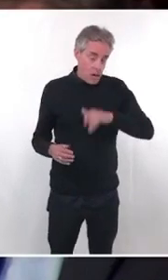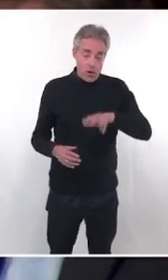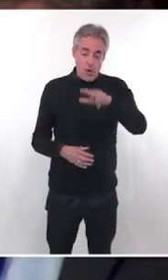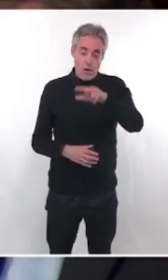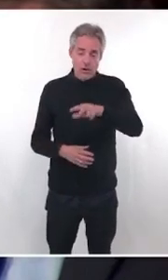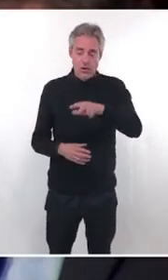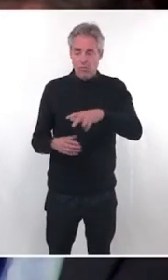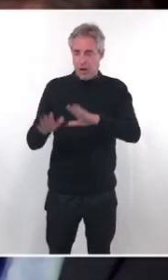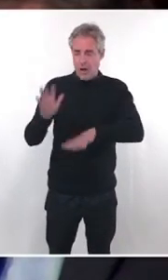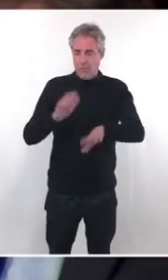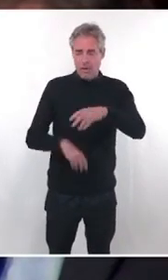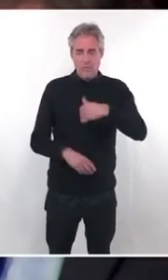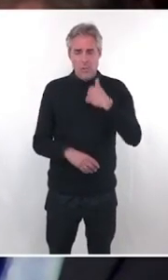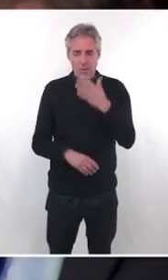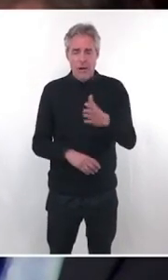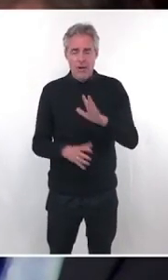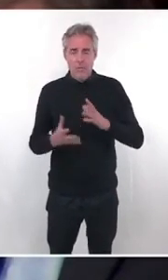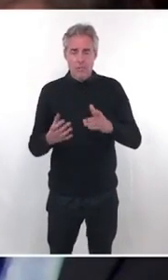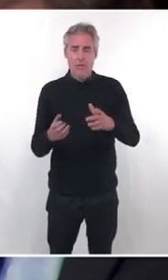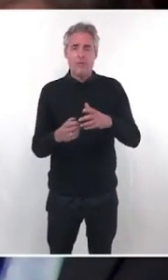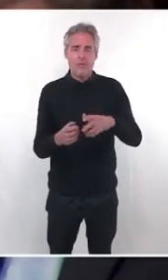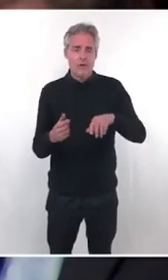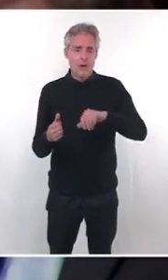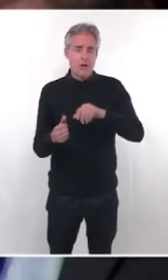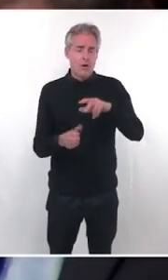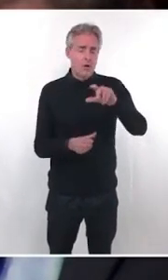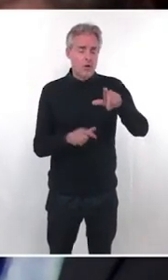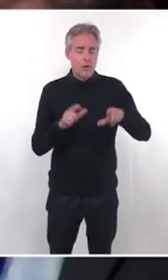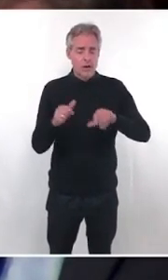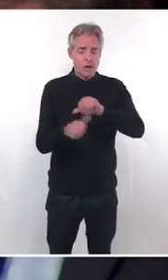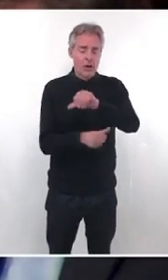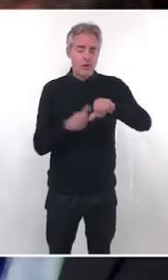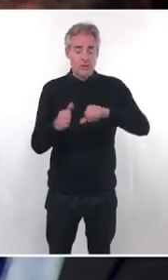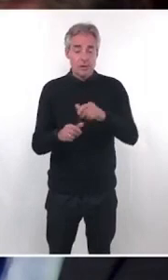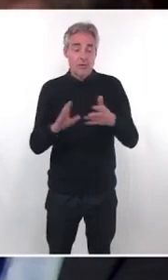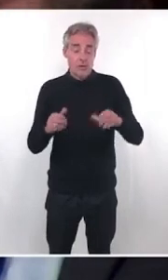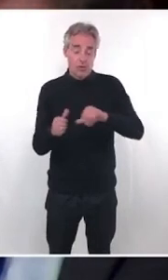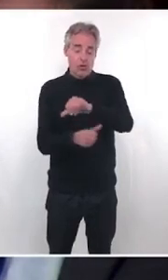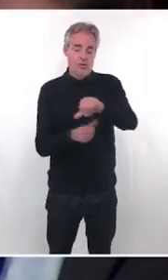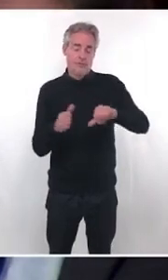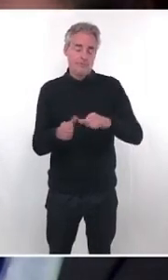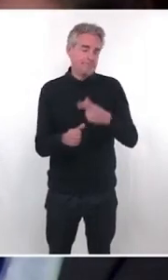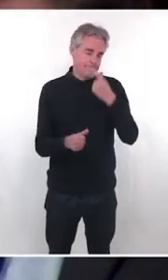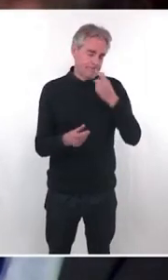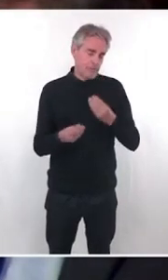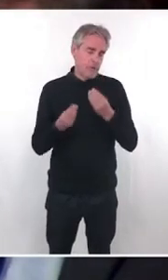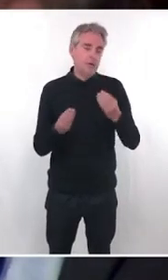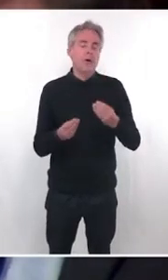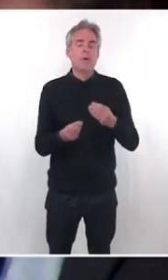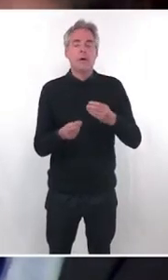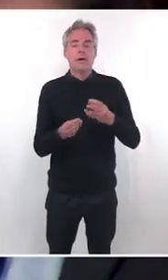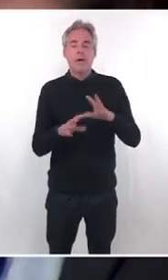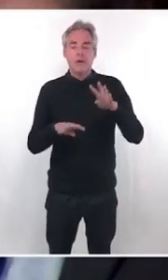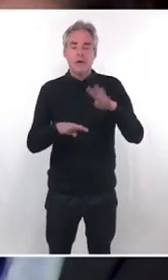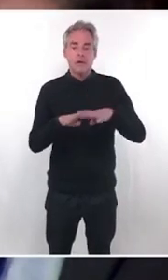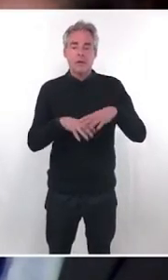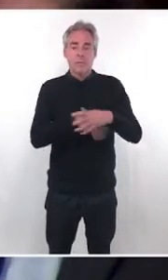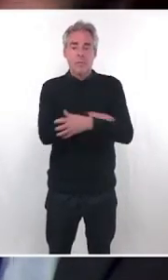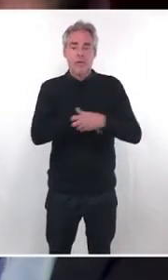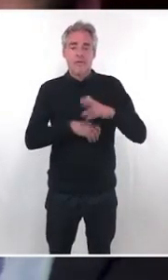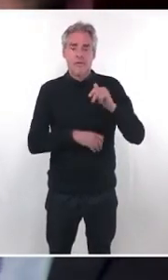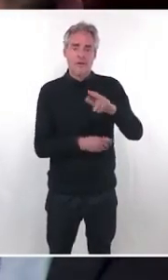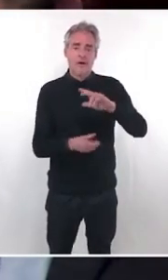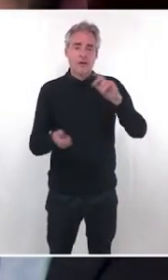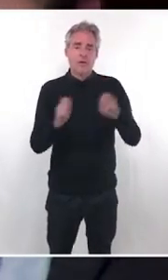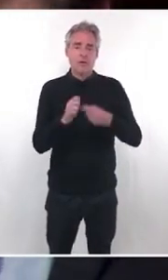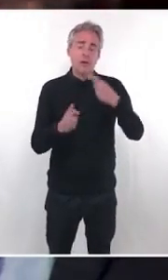mal aménagés, ce qui provoque une rotation de locataires. Or, le turnover n'a jamais forgé l'âme d'un quartier. Nous allons donc